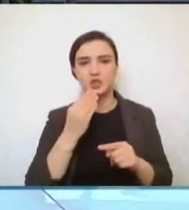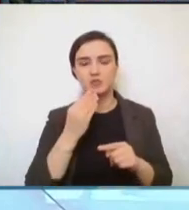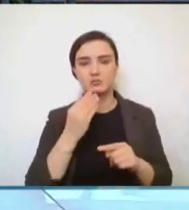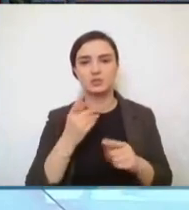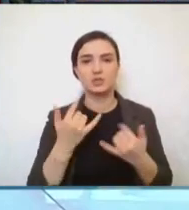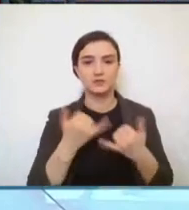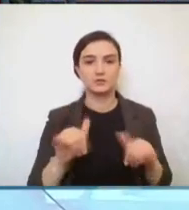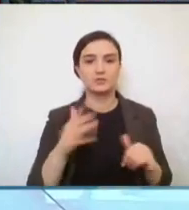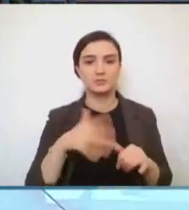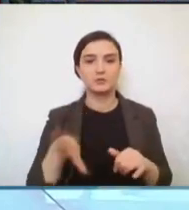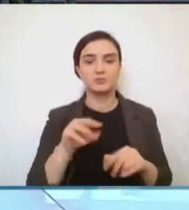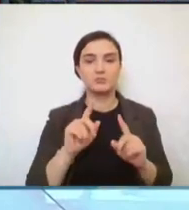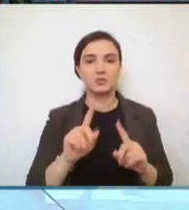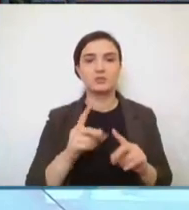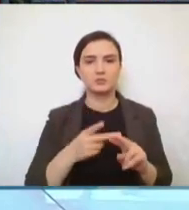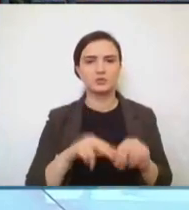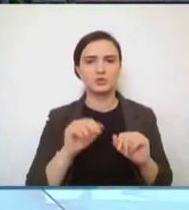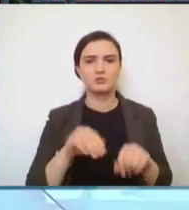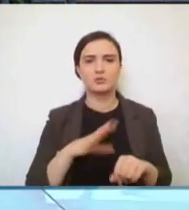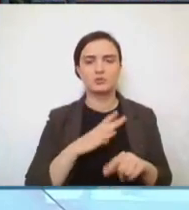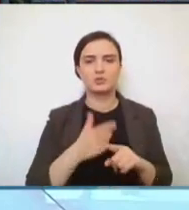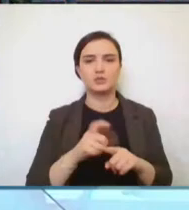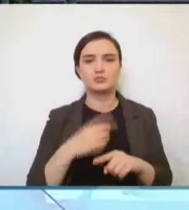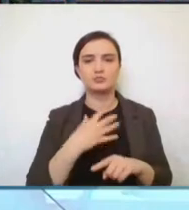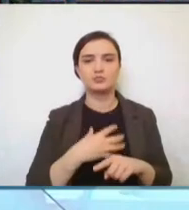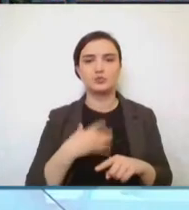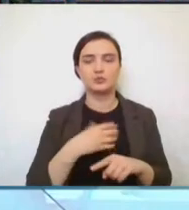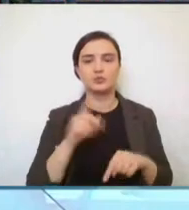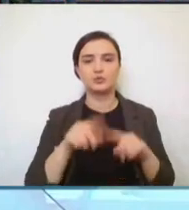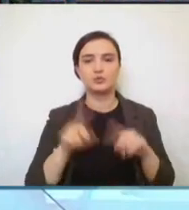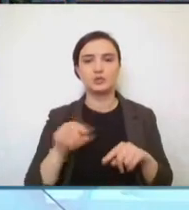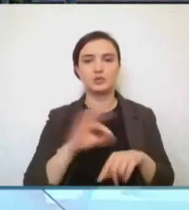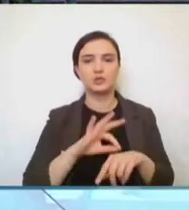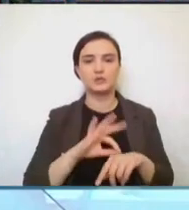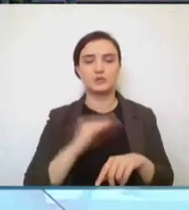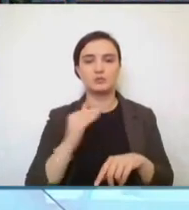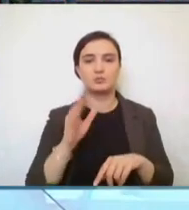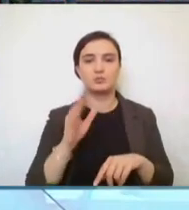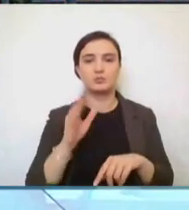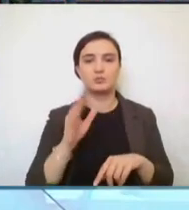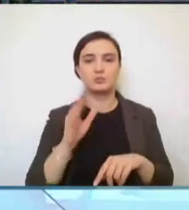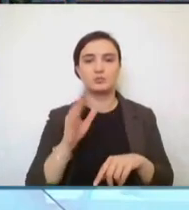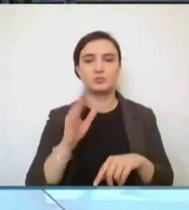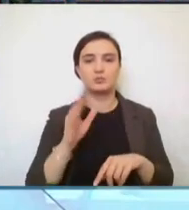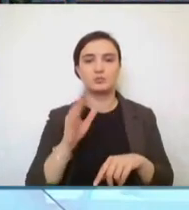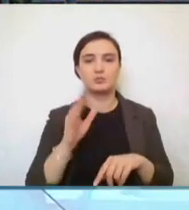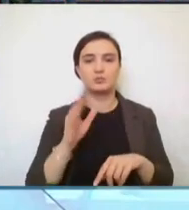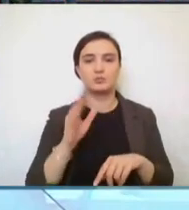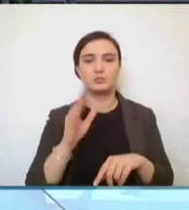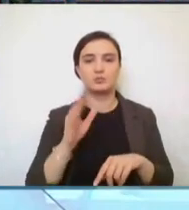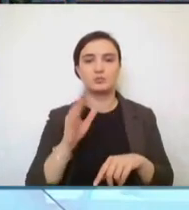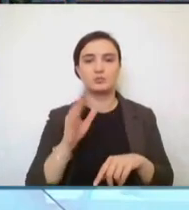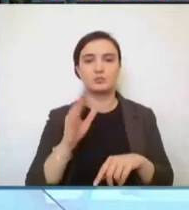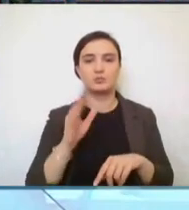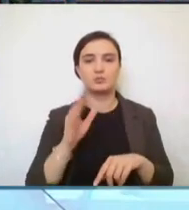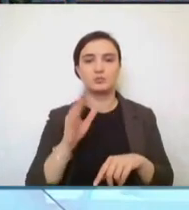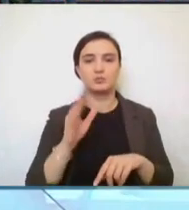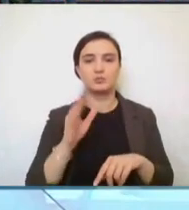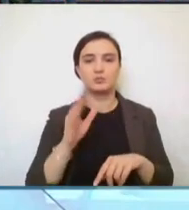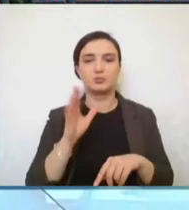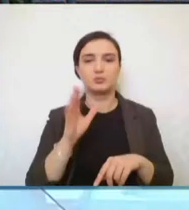მაგრამ ეს შეიძლება იყოს ძალიან მნიშვნელოვანი ზოგიერთი დაავადების დროს. ბატონი არჩილი გამეთანხმება, არის მდგომარეობები,